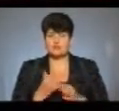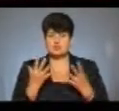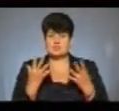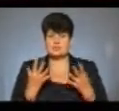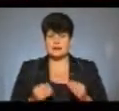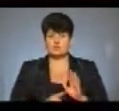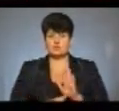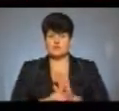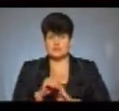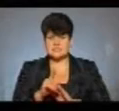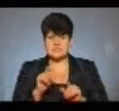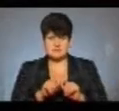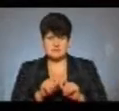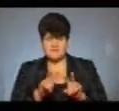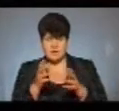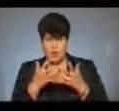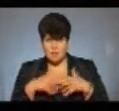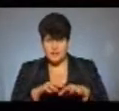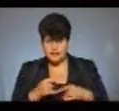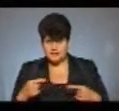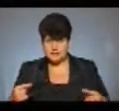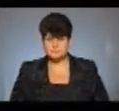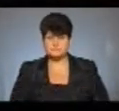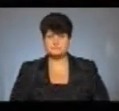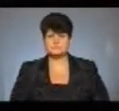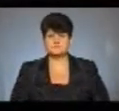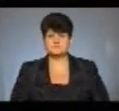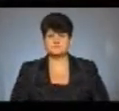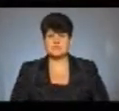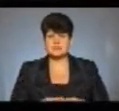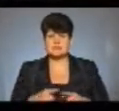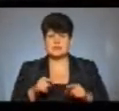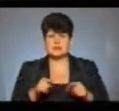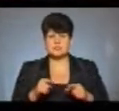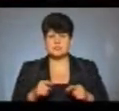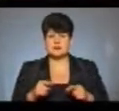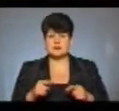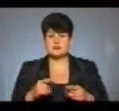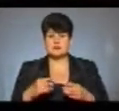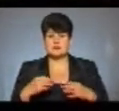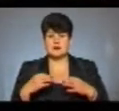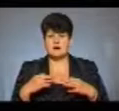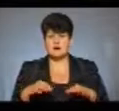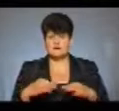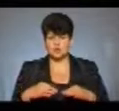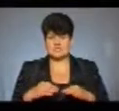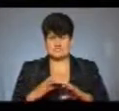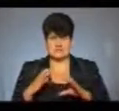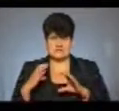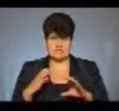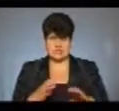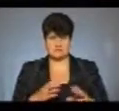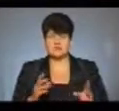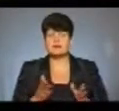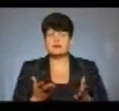рятівника починається з перевірки обладнання. Це наша автоцистерна, в якій на